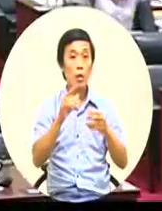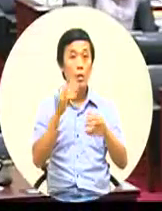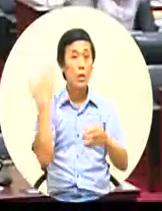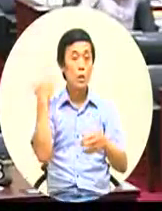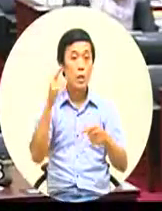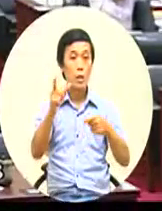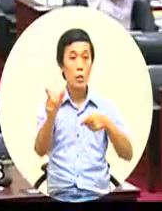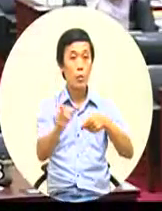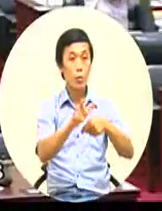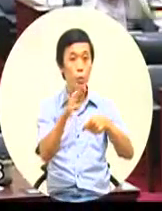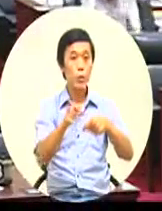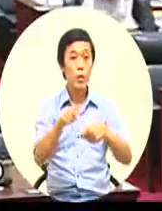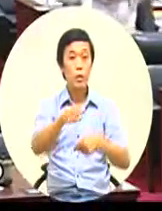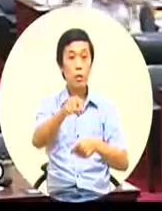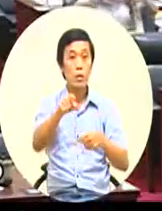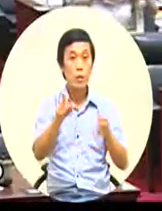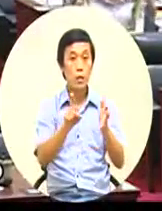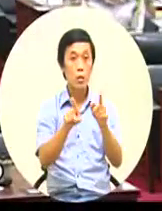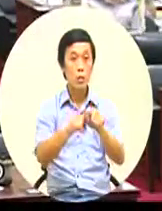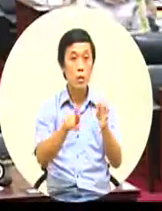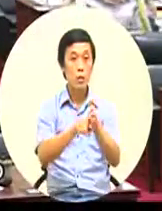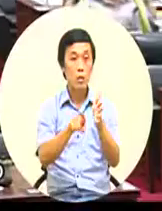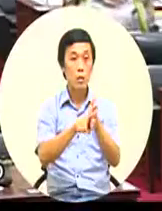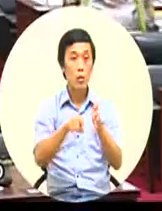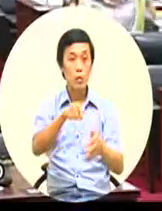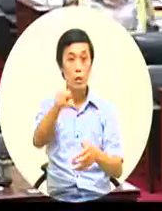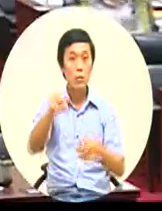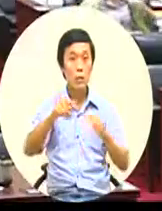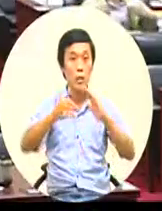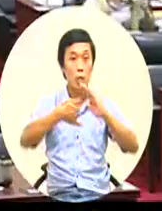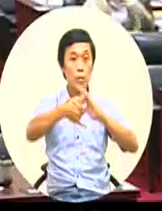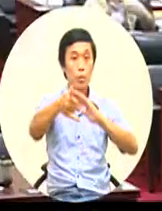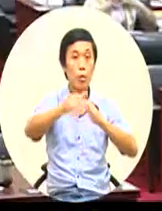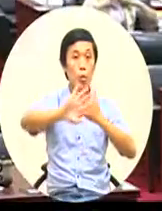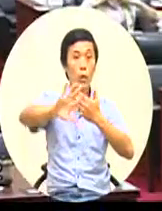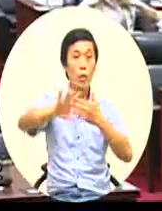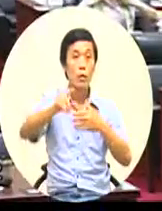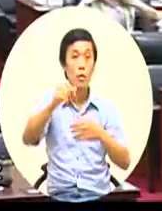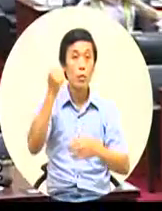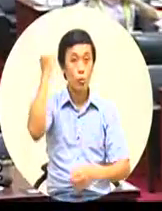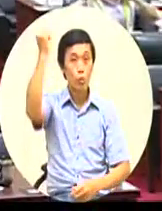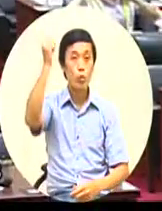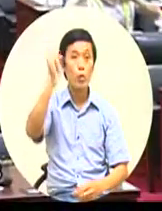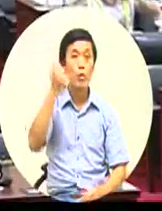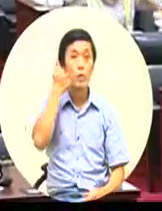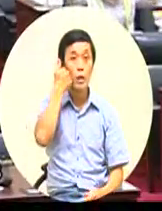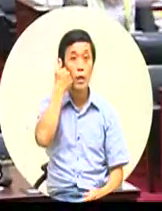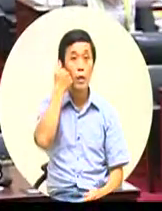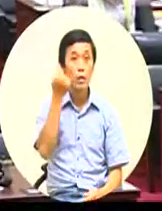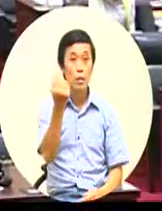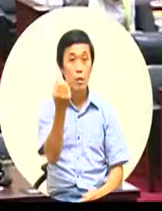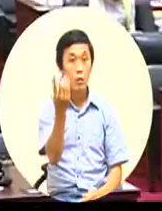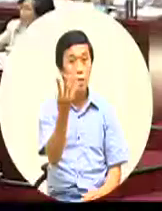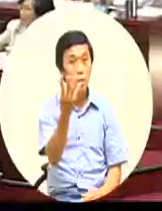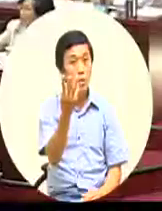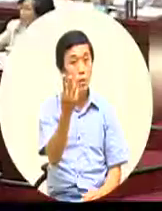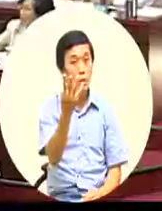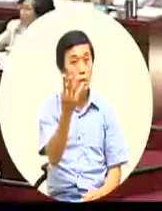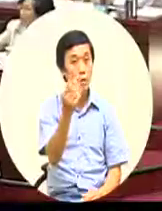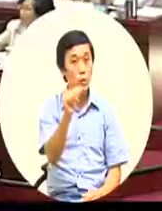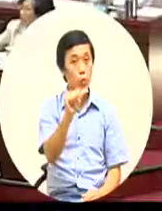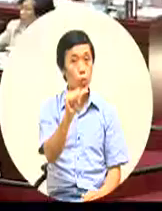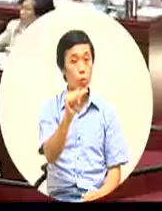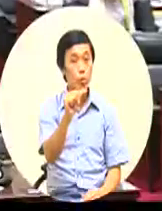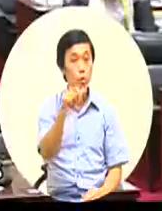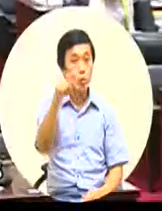台风天伫外口的人，台风天伫外口巡视的人举手。三个、四个、五个，来手放